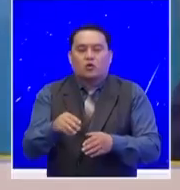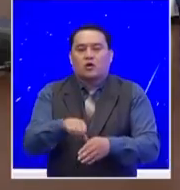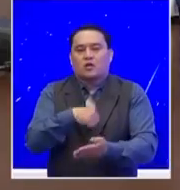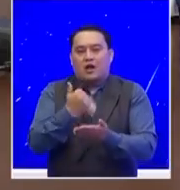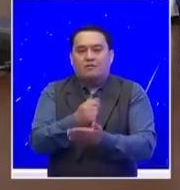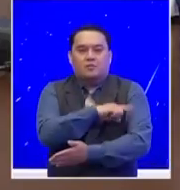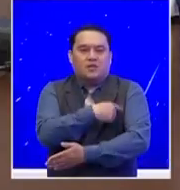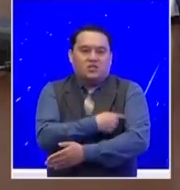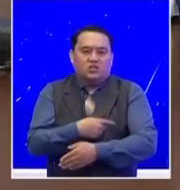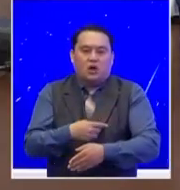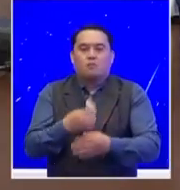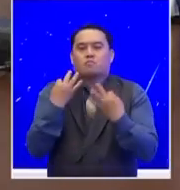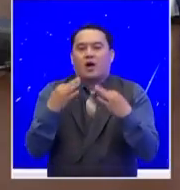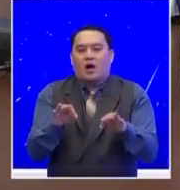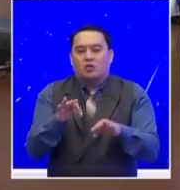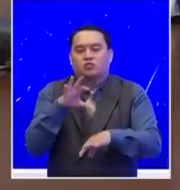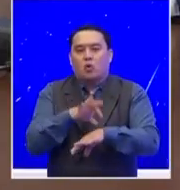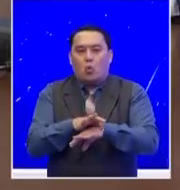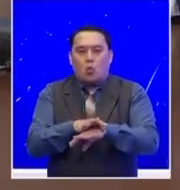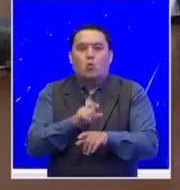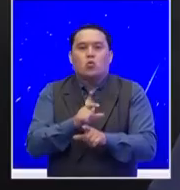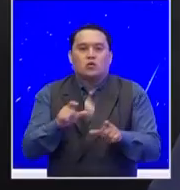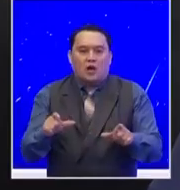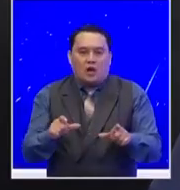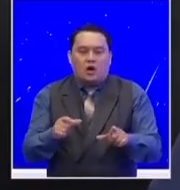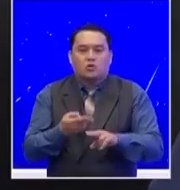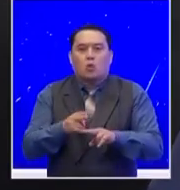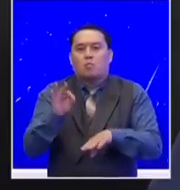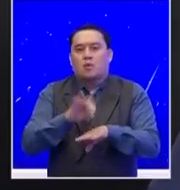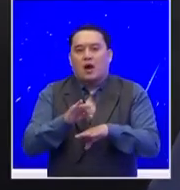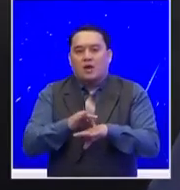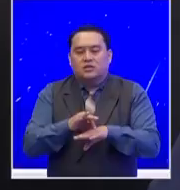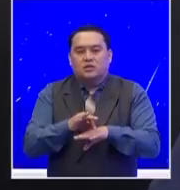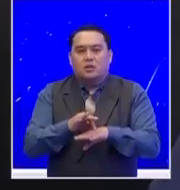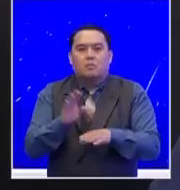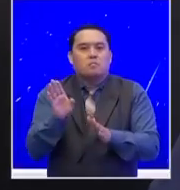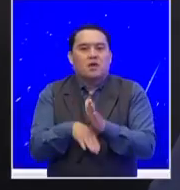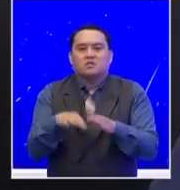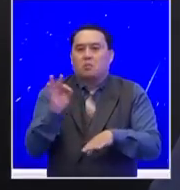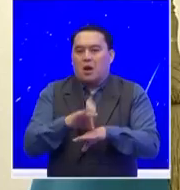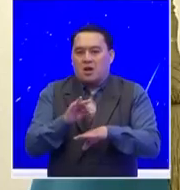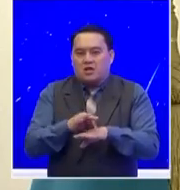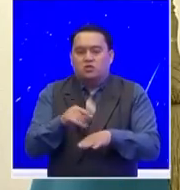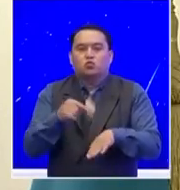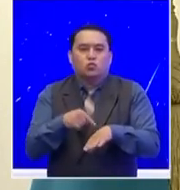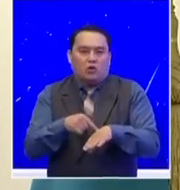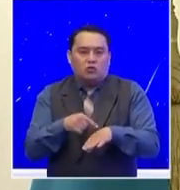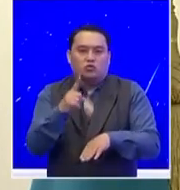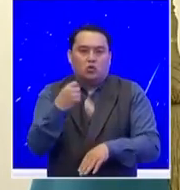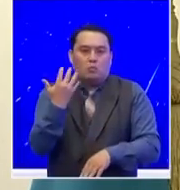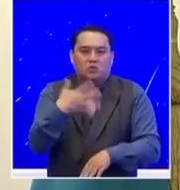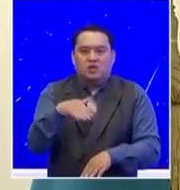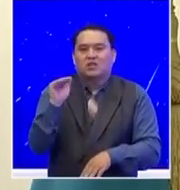Біртанова, усиление мер позволило определять коронавирус у людей, у которых болезнь протекает без симптомов. Всего проведено более